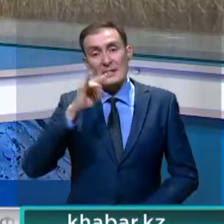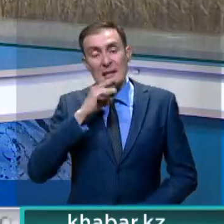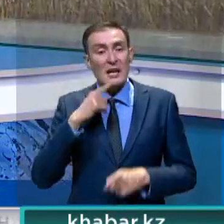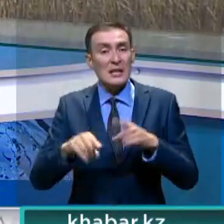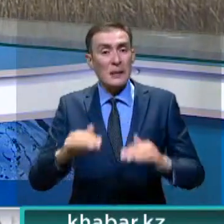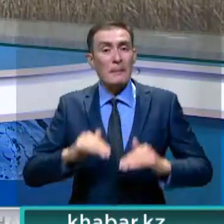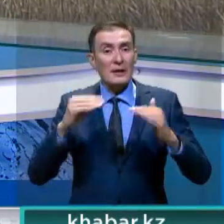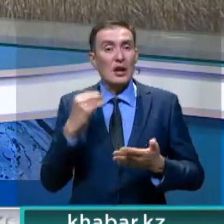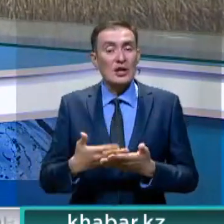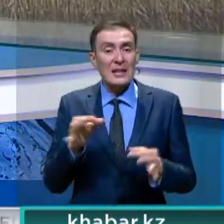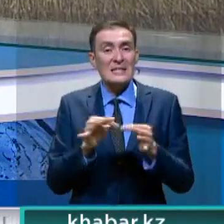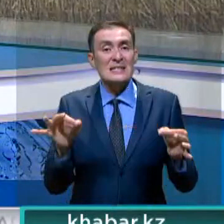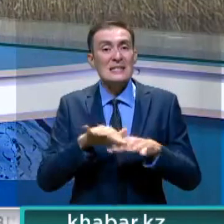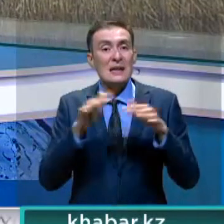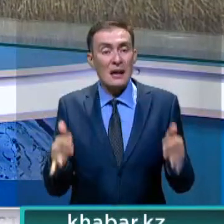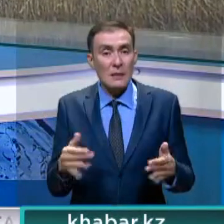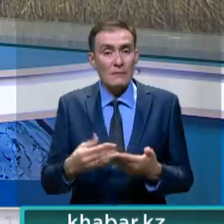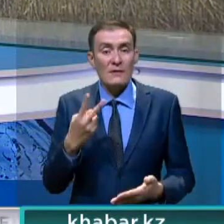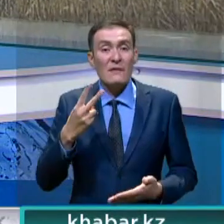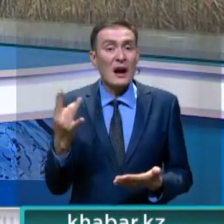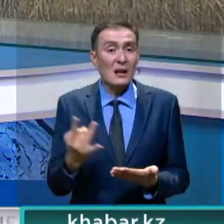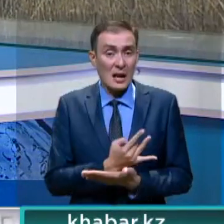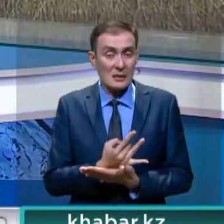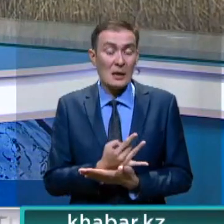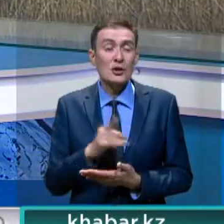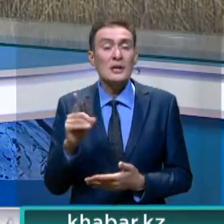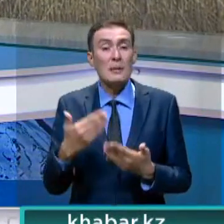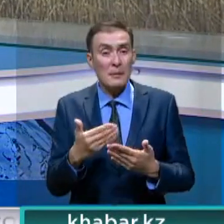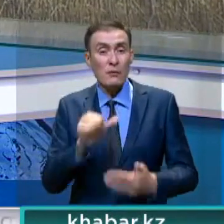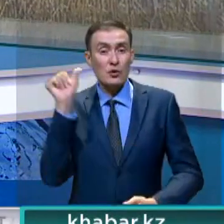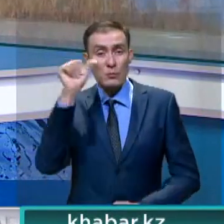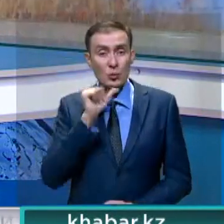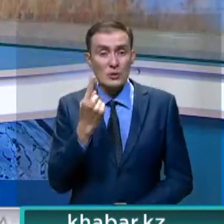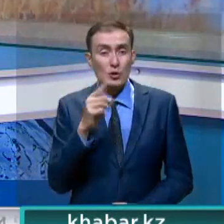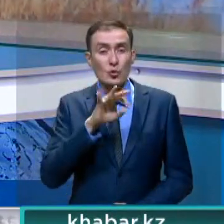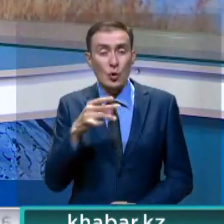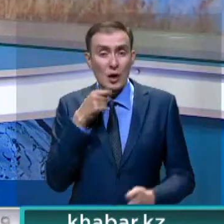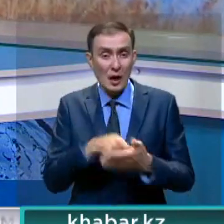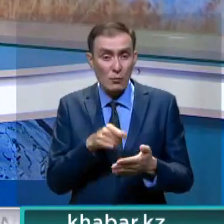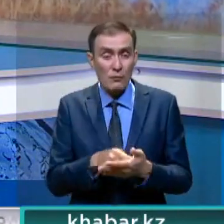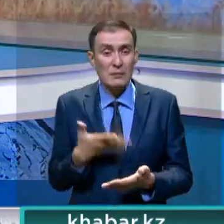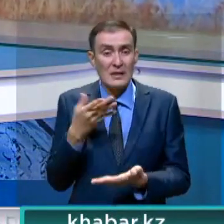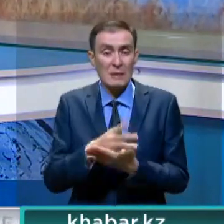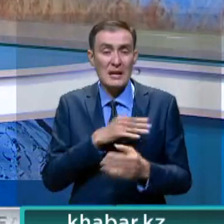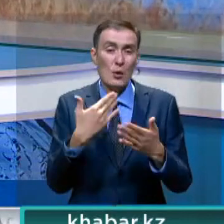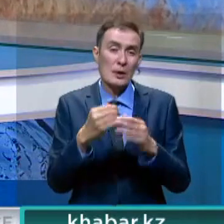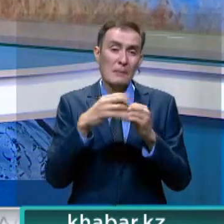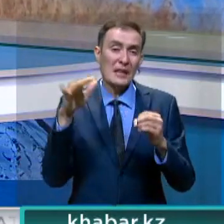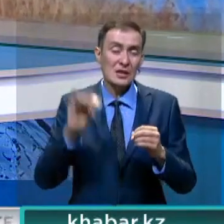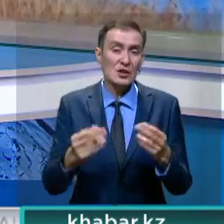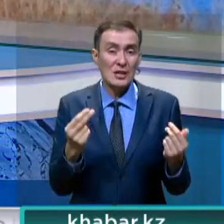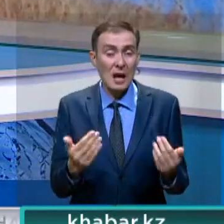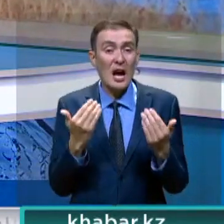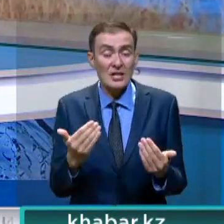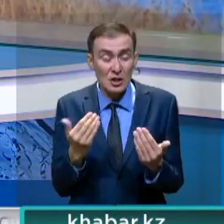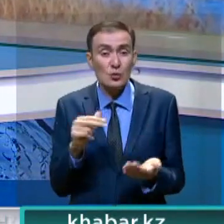резко подорожало сено. Цена возросла как минимум в два раза. И если в прошлом году за тонну кормов люди отдавали около 15 тысяч